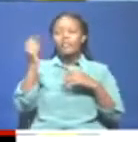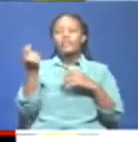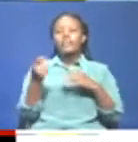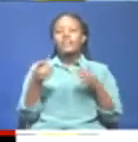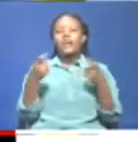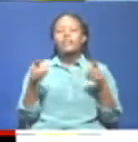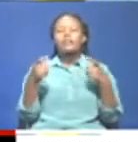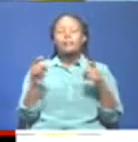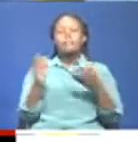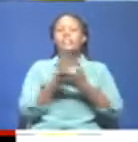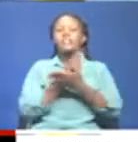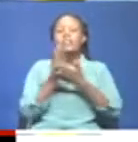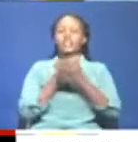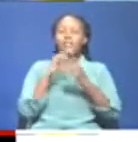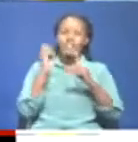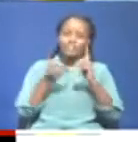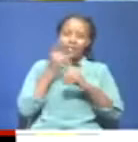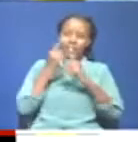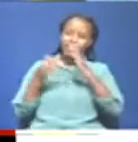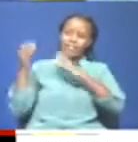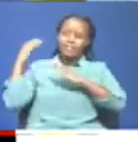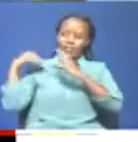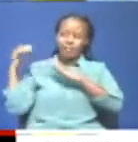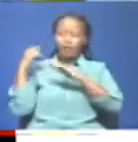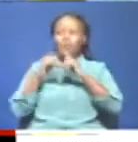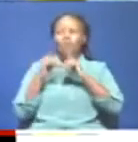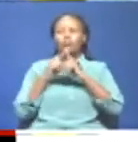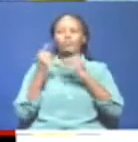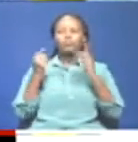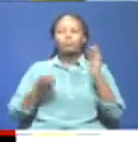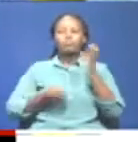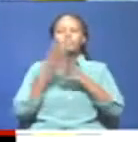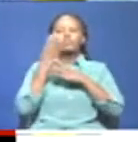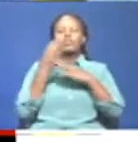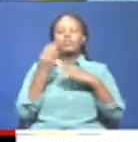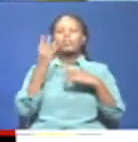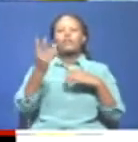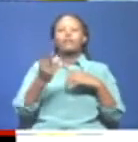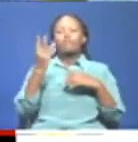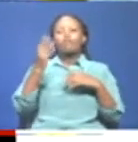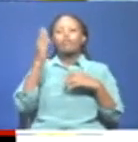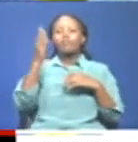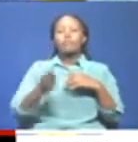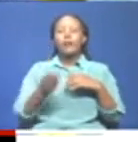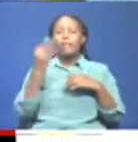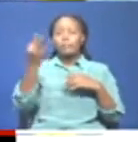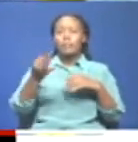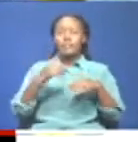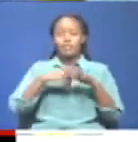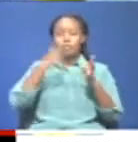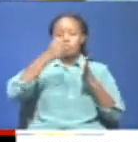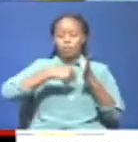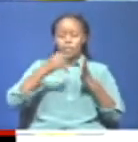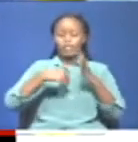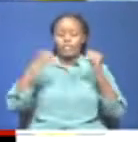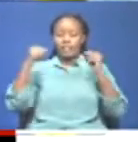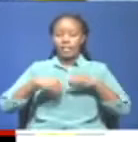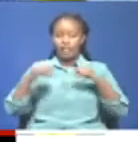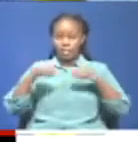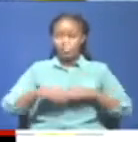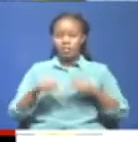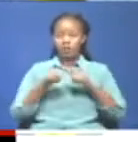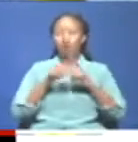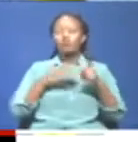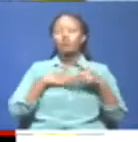a while back and matured on the 4th of March this year when we signed an MOU, and I'm happy to see that